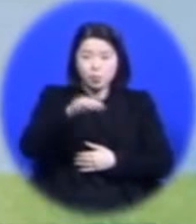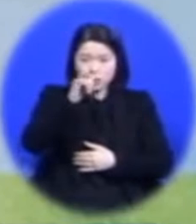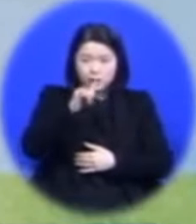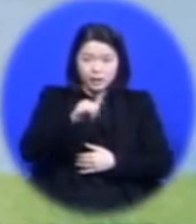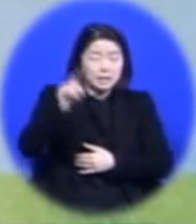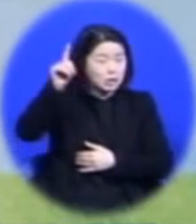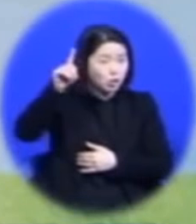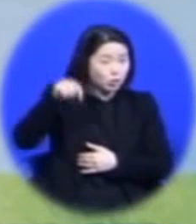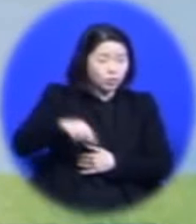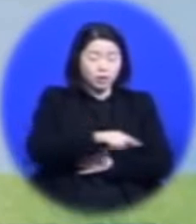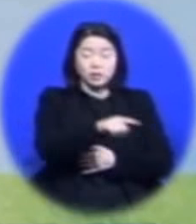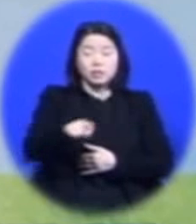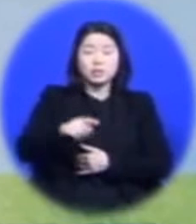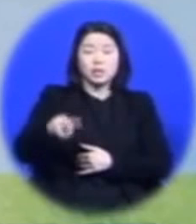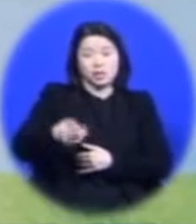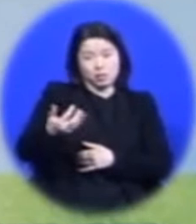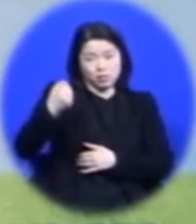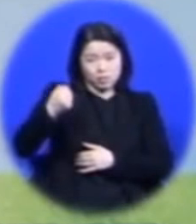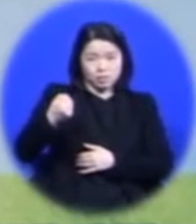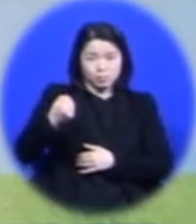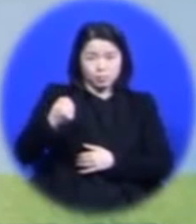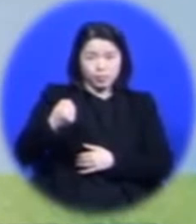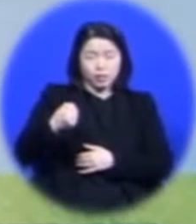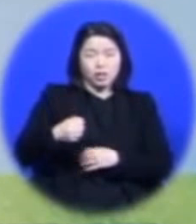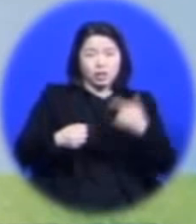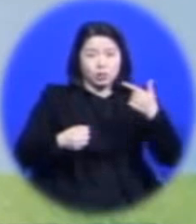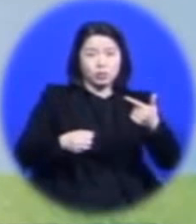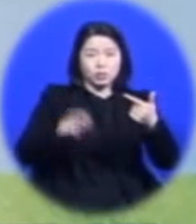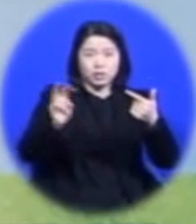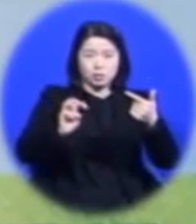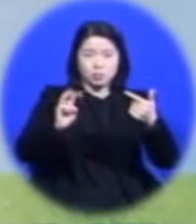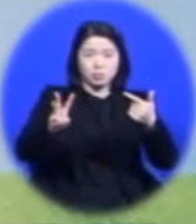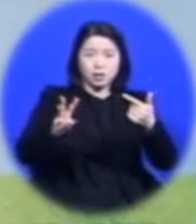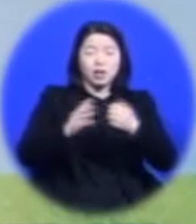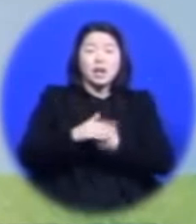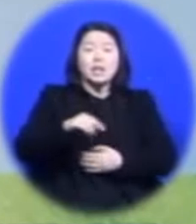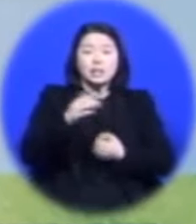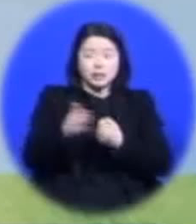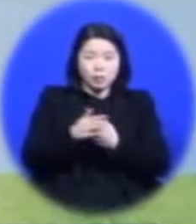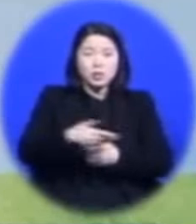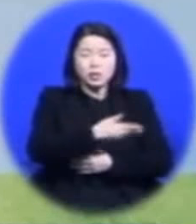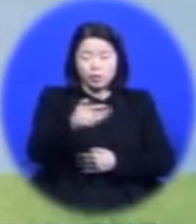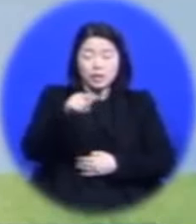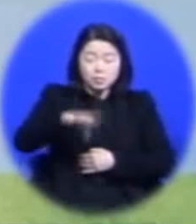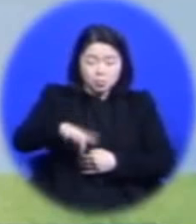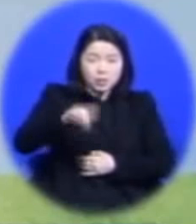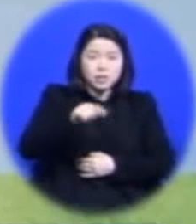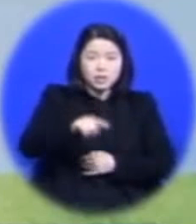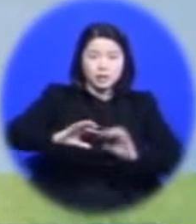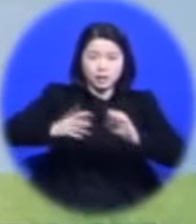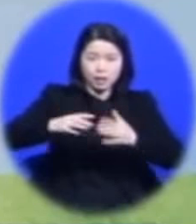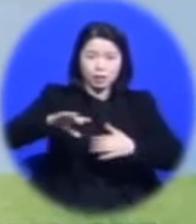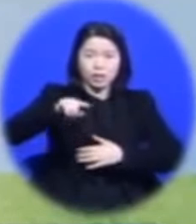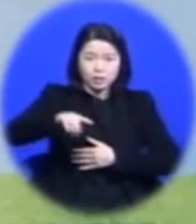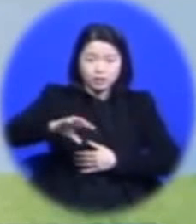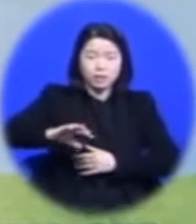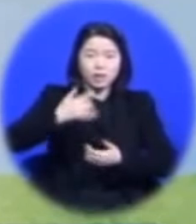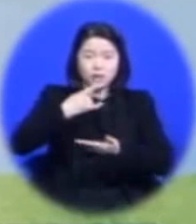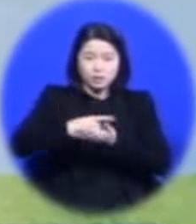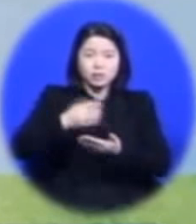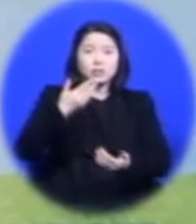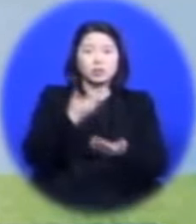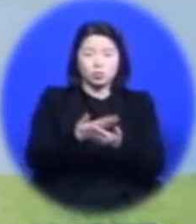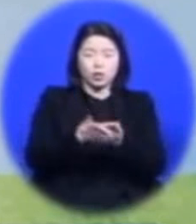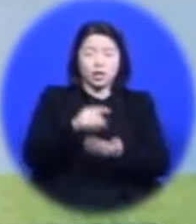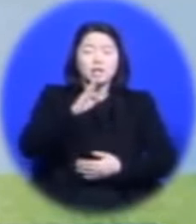천국이 그들의 것임이요 마태복음 6장 33절에 그런즉 너희는 먼저 그의 나라와 그의 의를 구하라 그리하면이